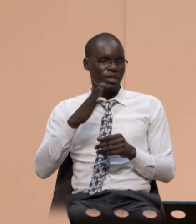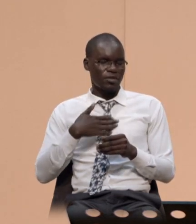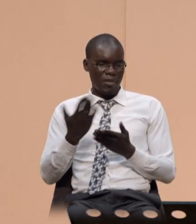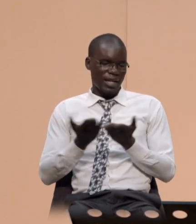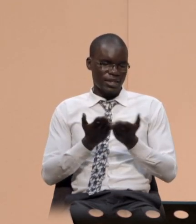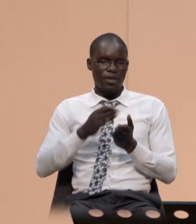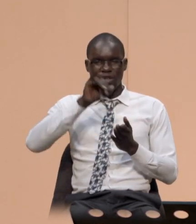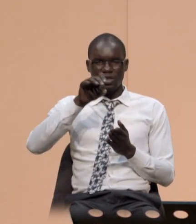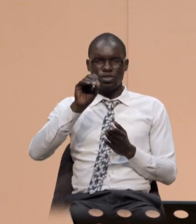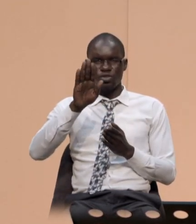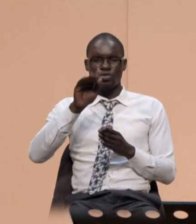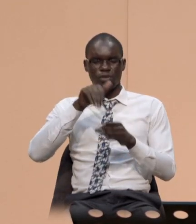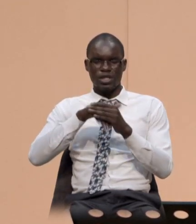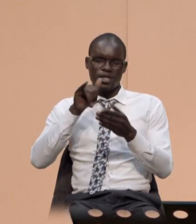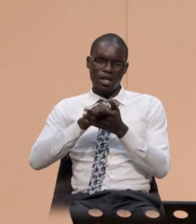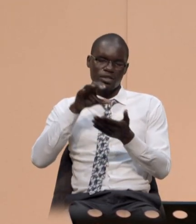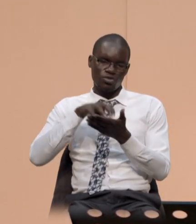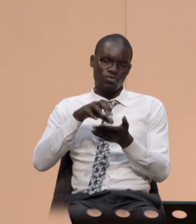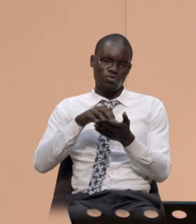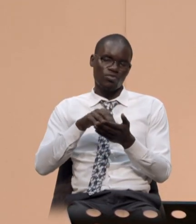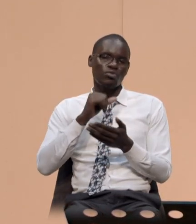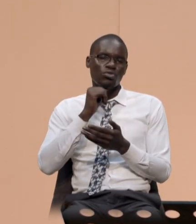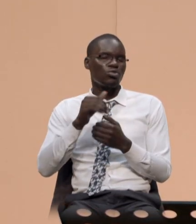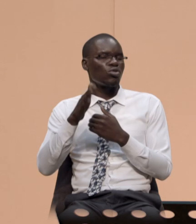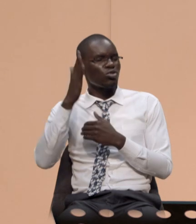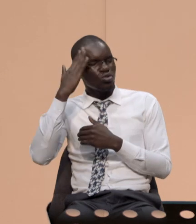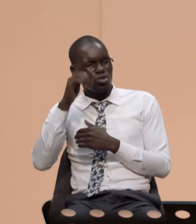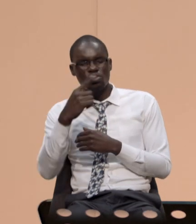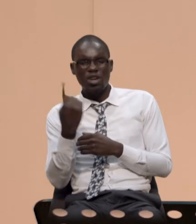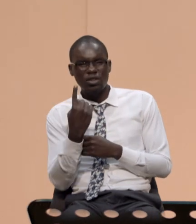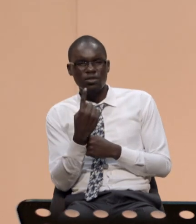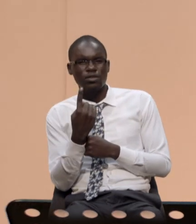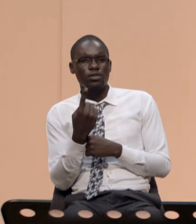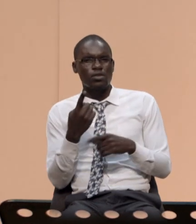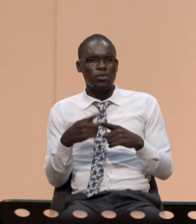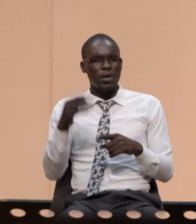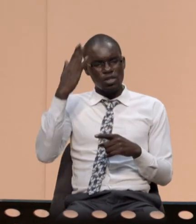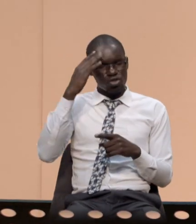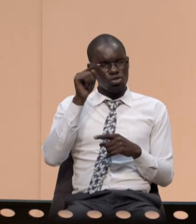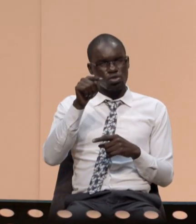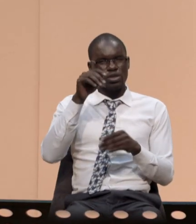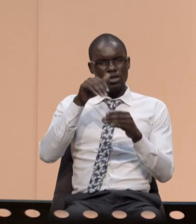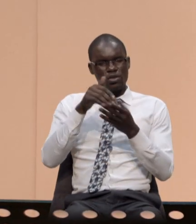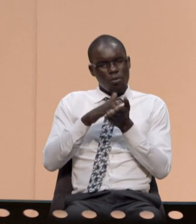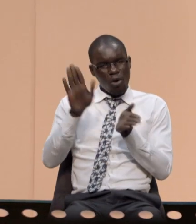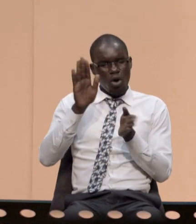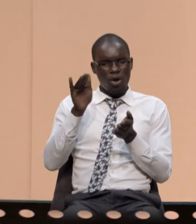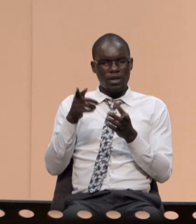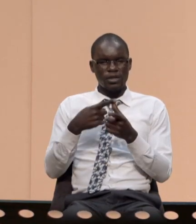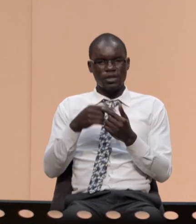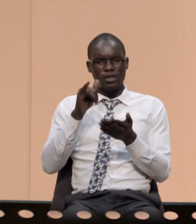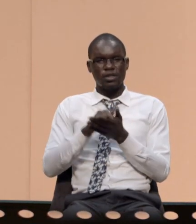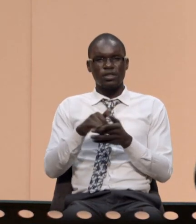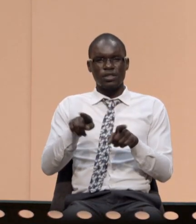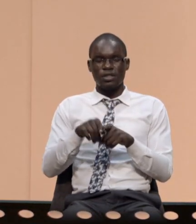wangu Ayubu. Katika hali hiyo Mungu hawezi kukujua tu kwa njia ya kujua. Anakujua, na zaidi ya hiyo ana